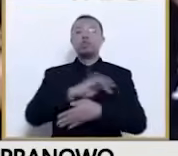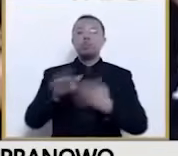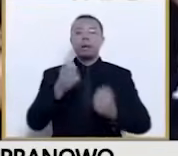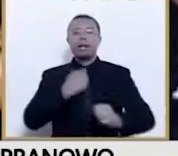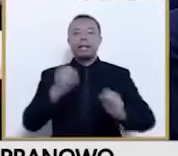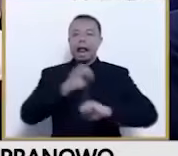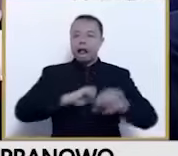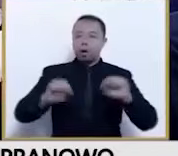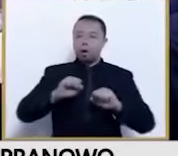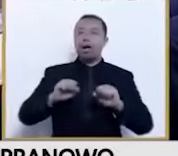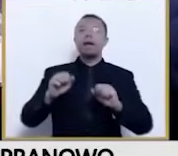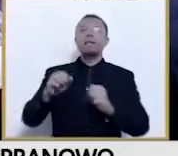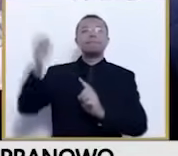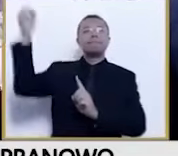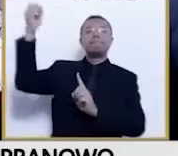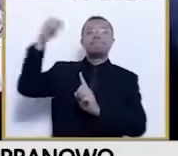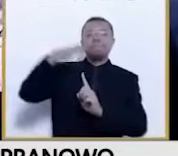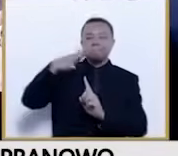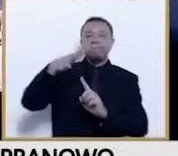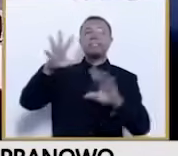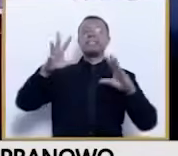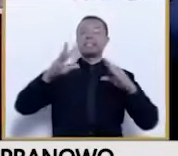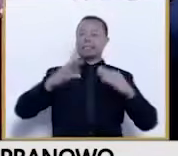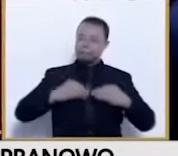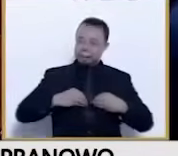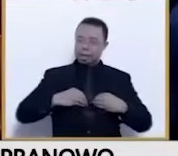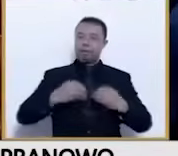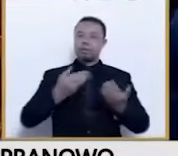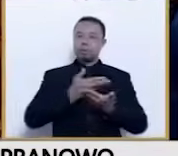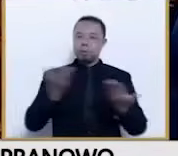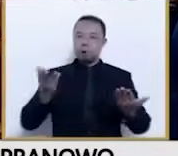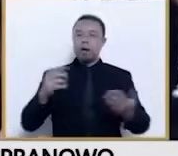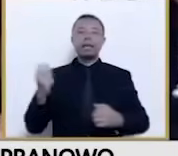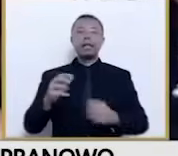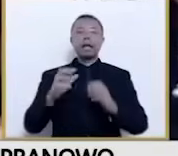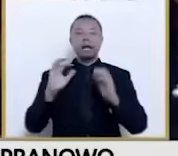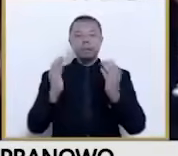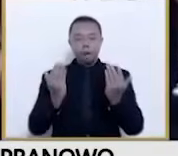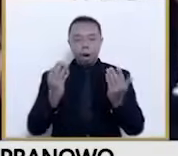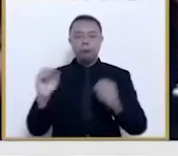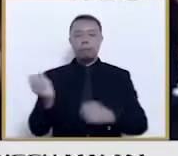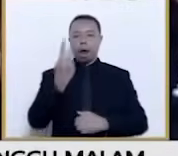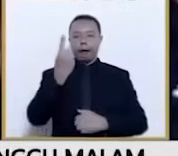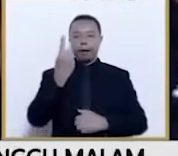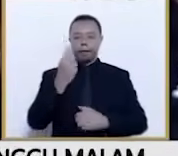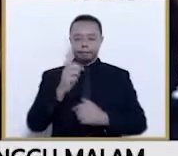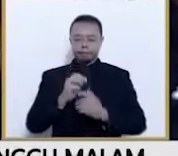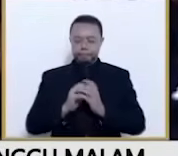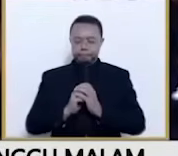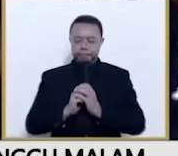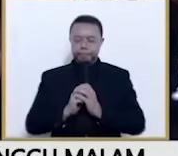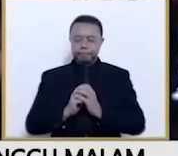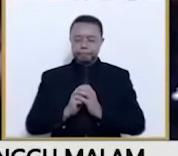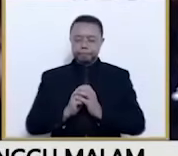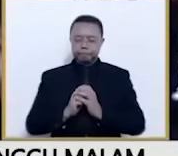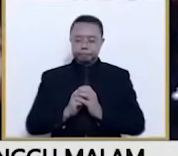kita kerjakan mendapat rahmat dari Allah Subhanahu wa Ta'ala. Berdoa dimulai.